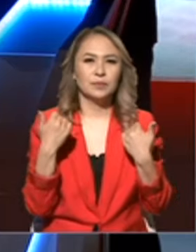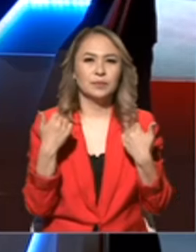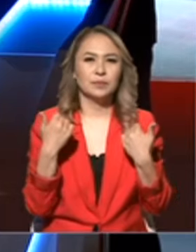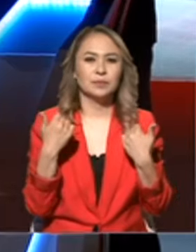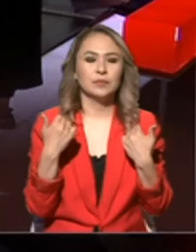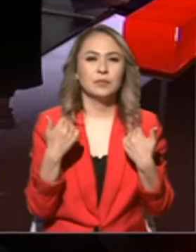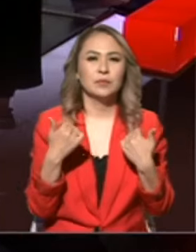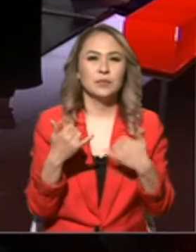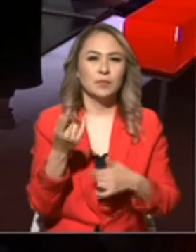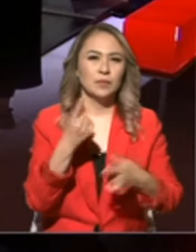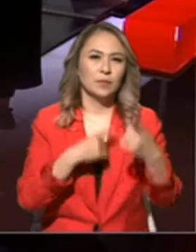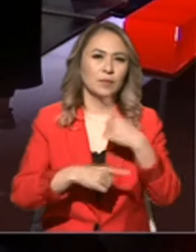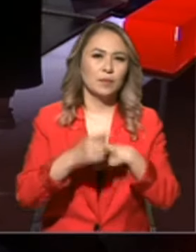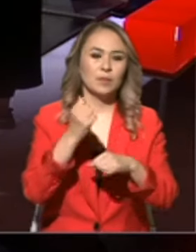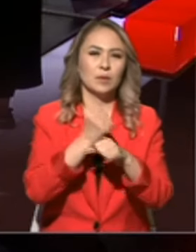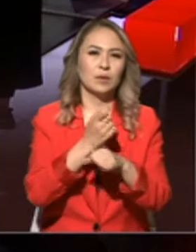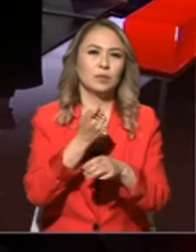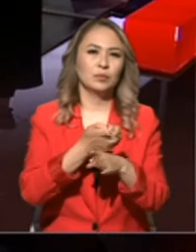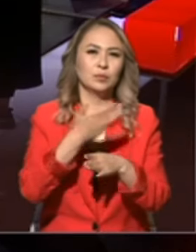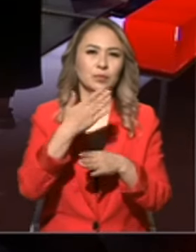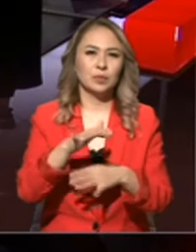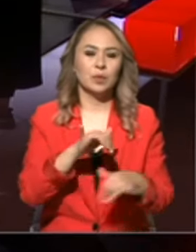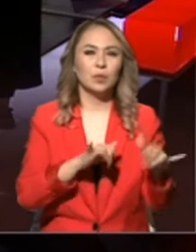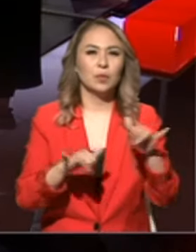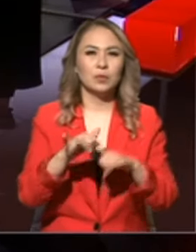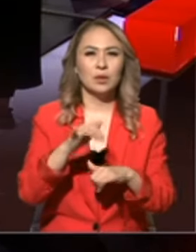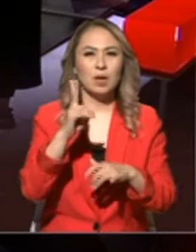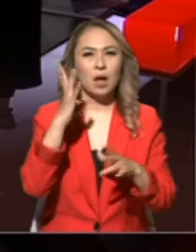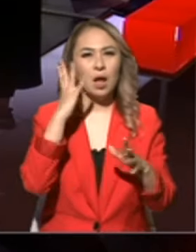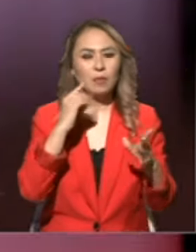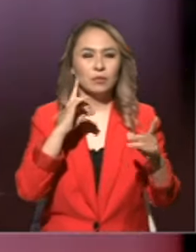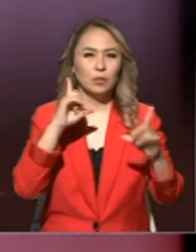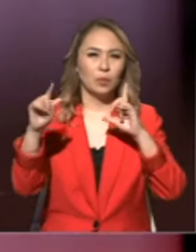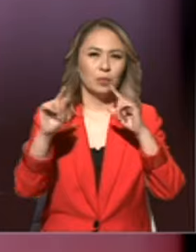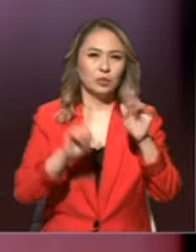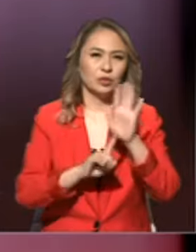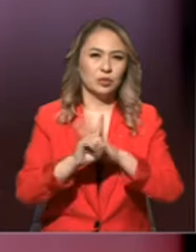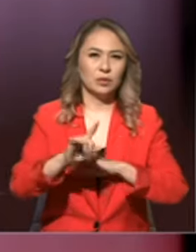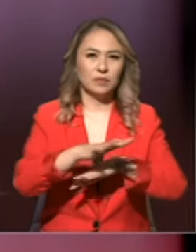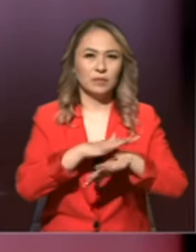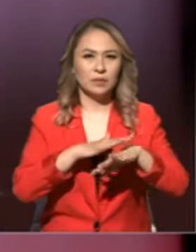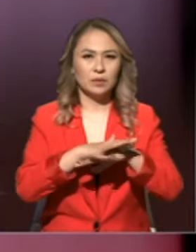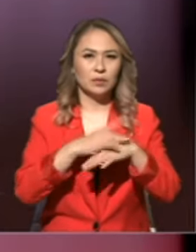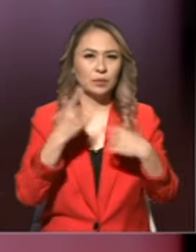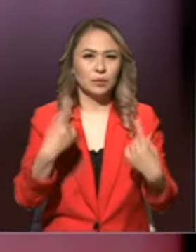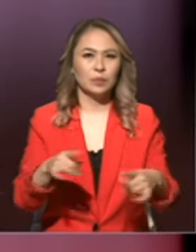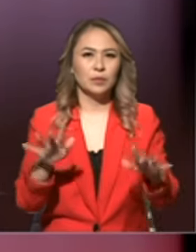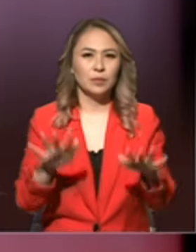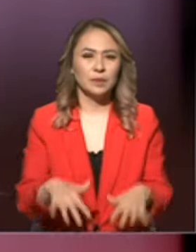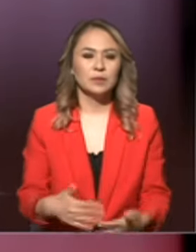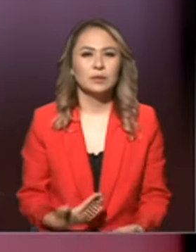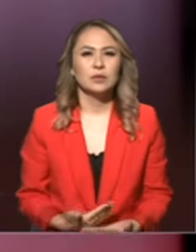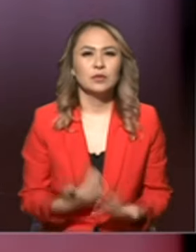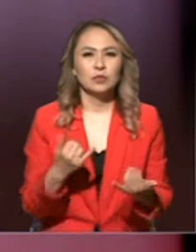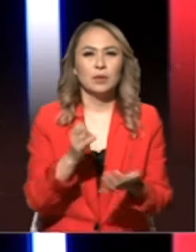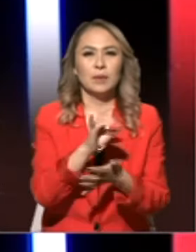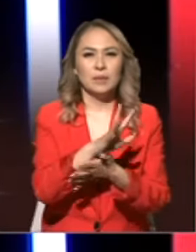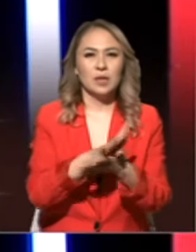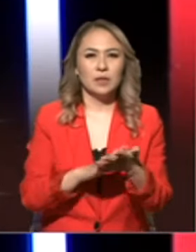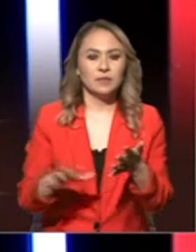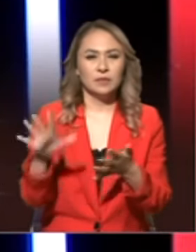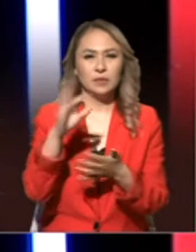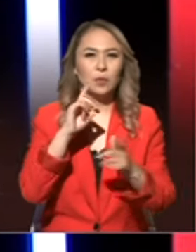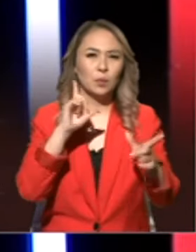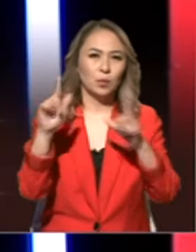Көшкінің кісілер қайтадан көткен кешіп жатып кетіп жатыр, біреу Алматыға, біреу Астанаға, біреу ол жақ бұл жаққа деген сияқты. Сонда жалғасты бәрімізде